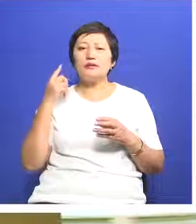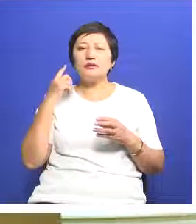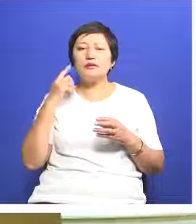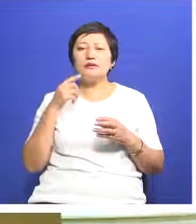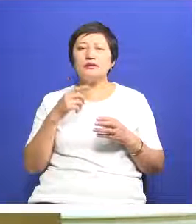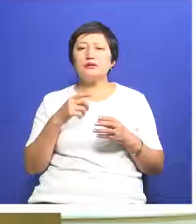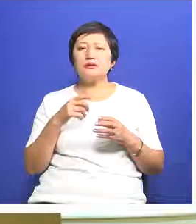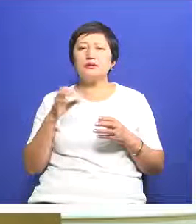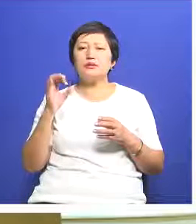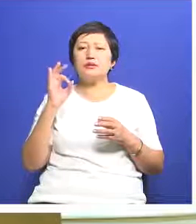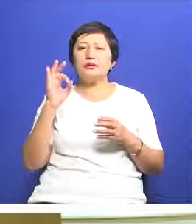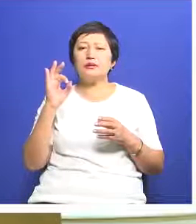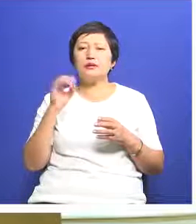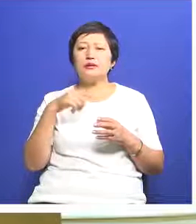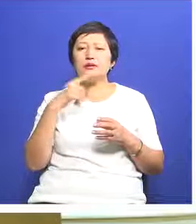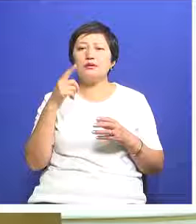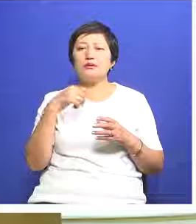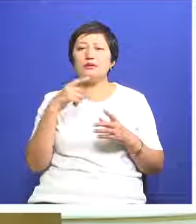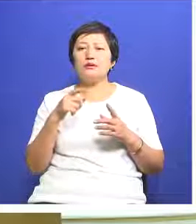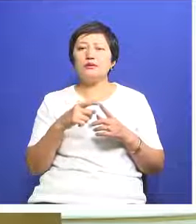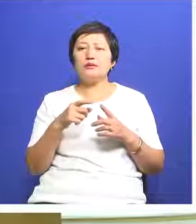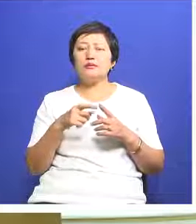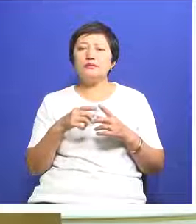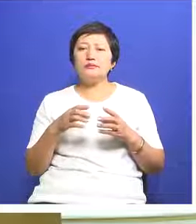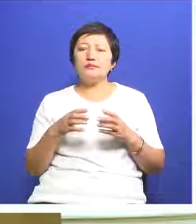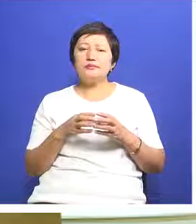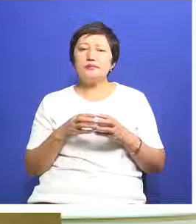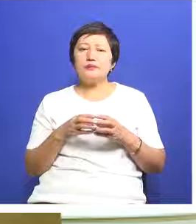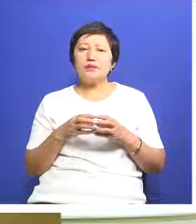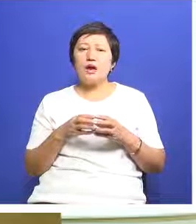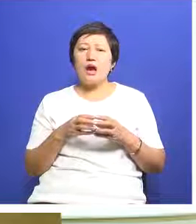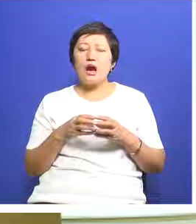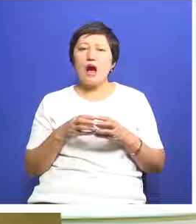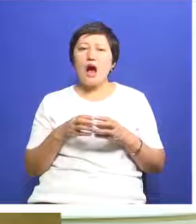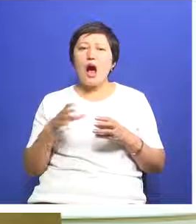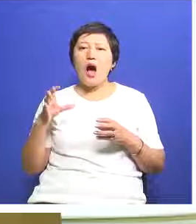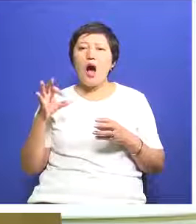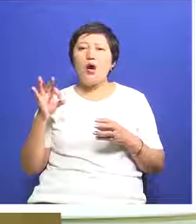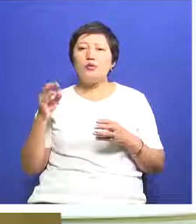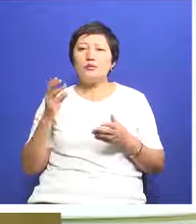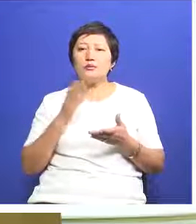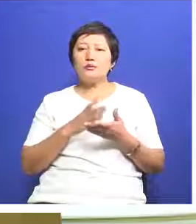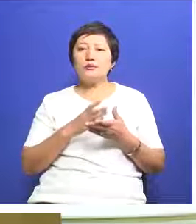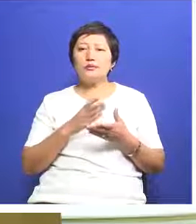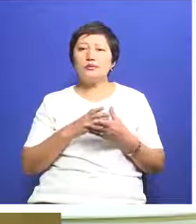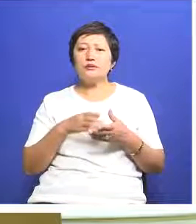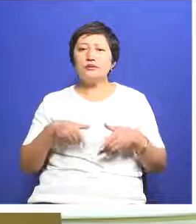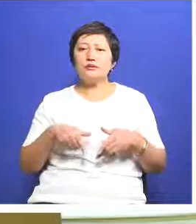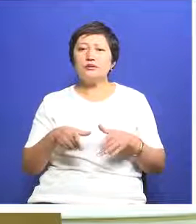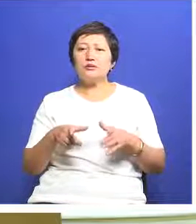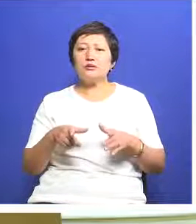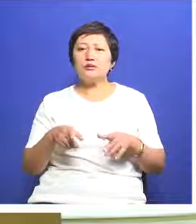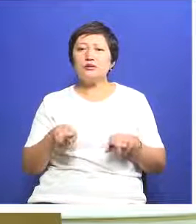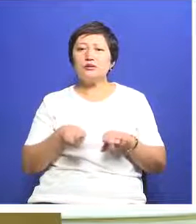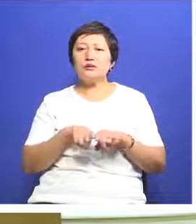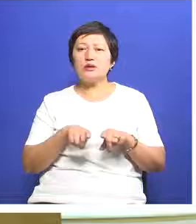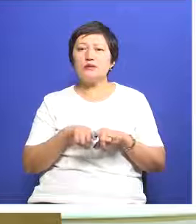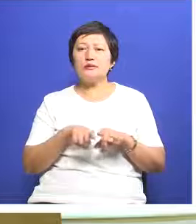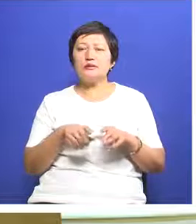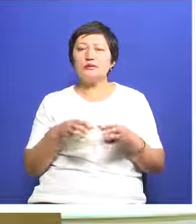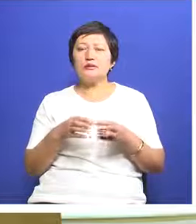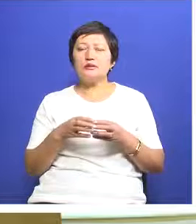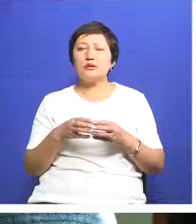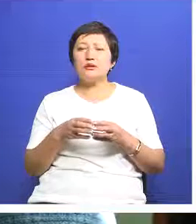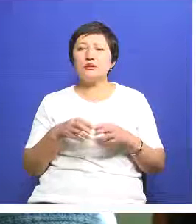қойылса. Негізі оның бәрін аузында бұрын болған, жаңағы жолға жақын салынғаннан үлкен